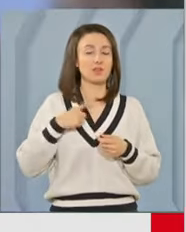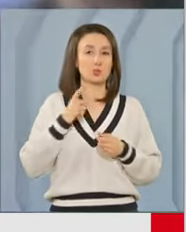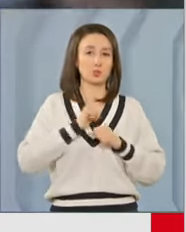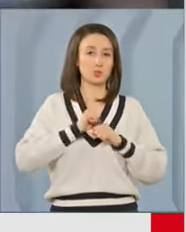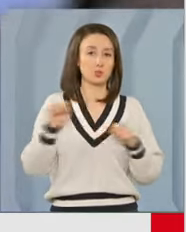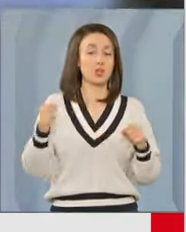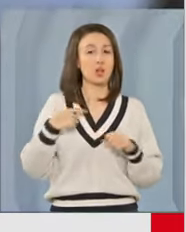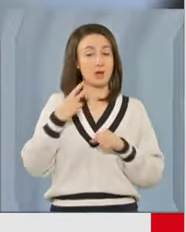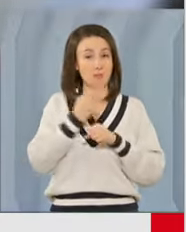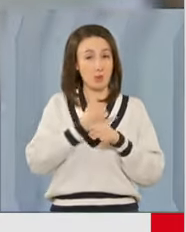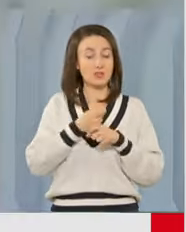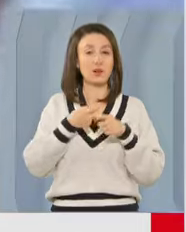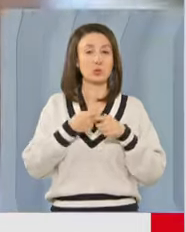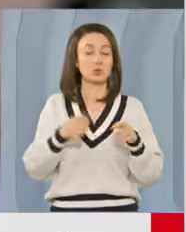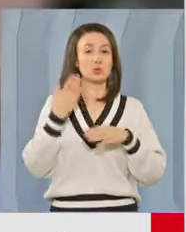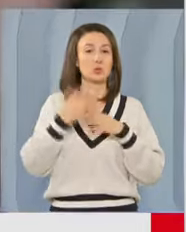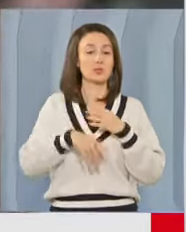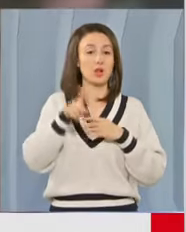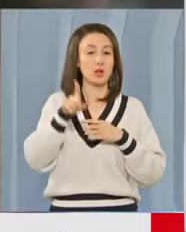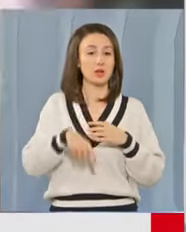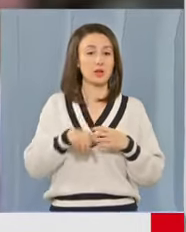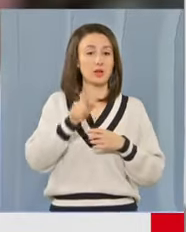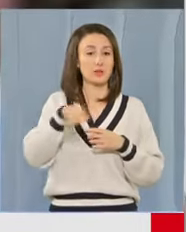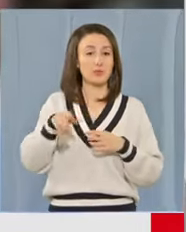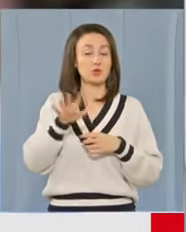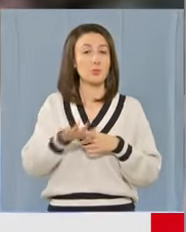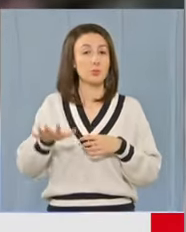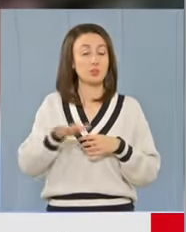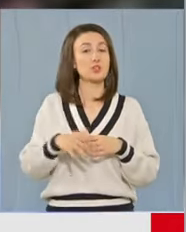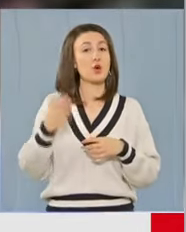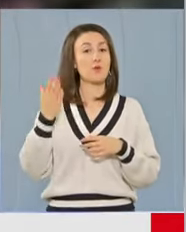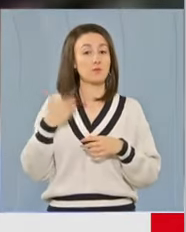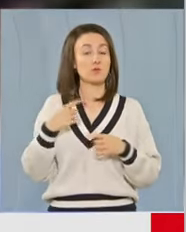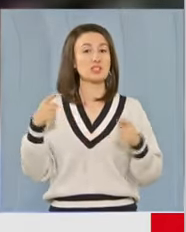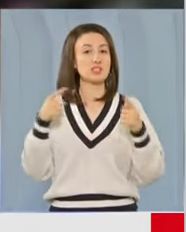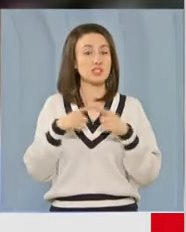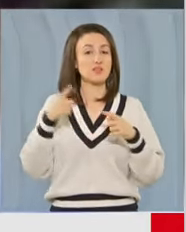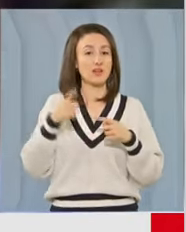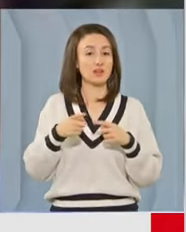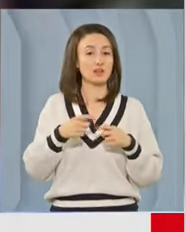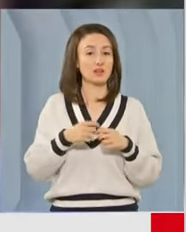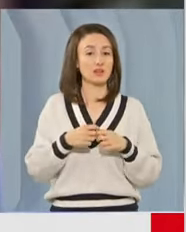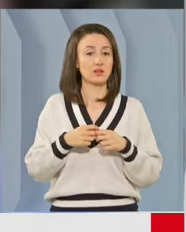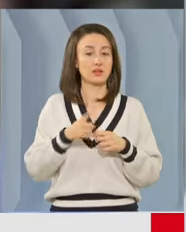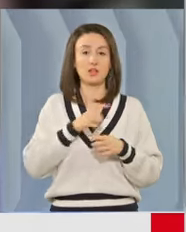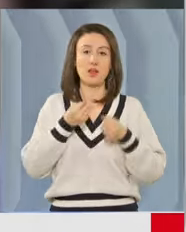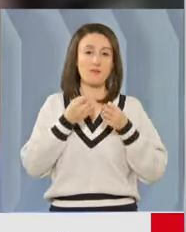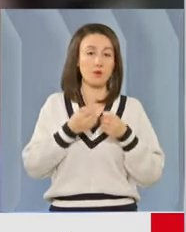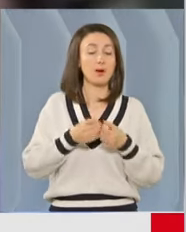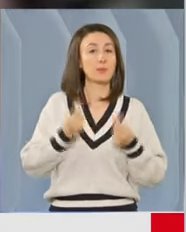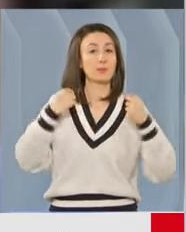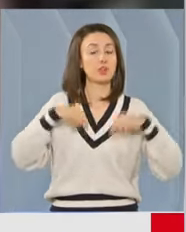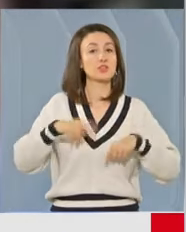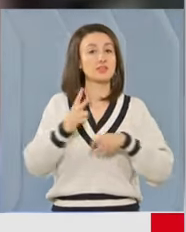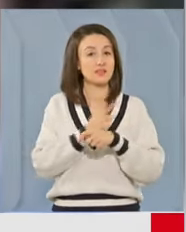puternice am observat cu toții în ultimele luni persoane publice au fost ținta unor astfel de dezinformări de la președinți